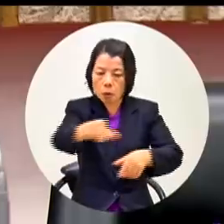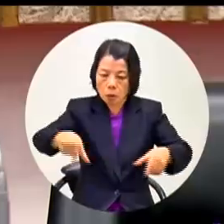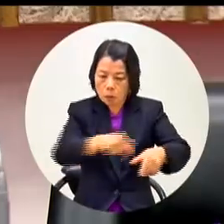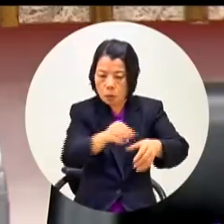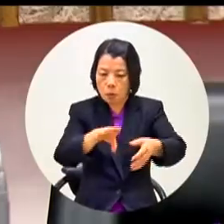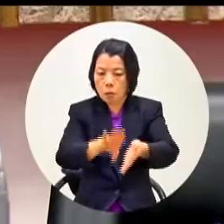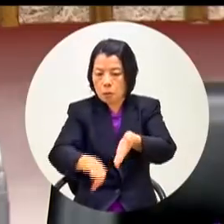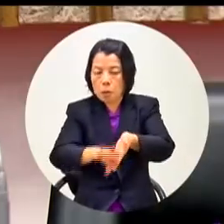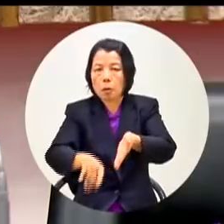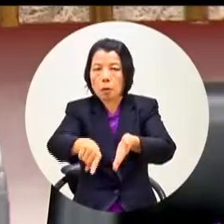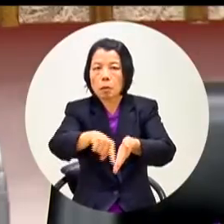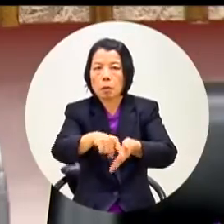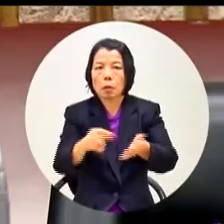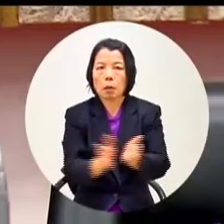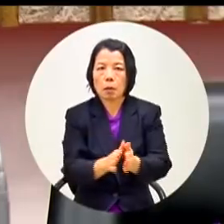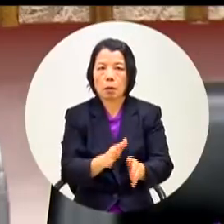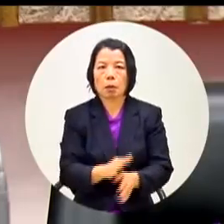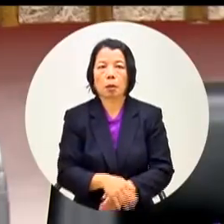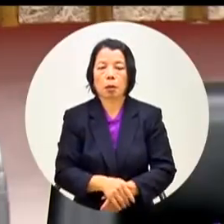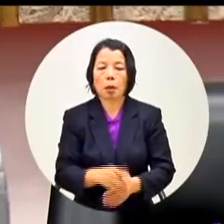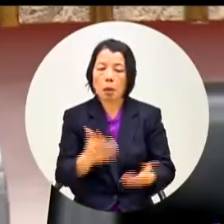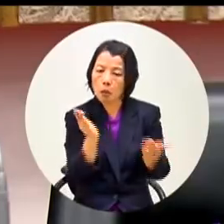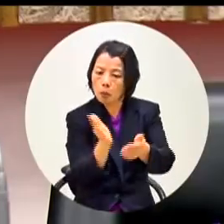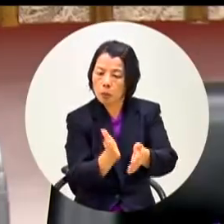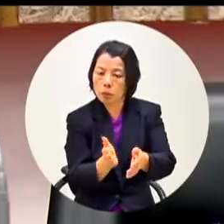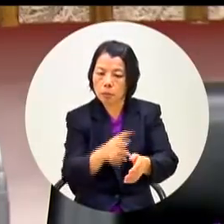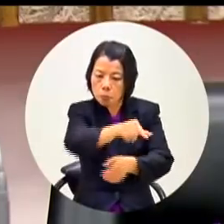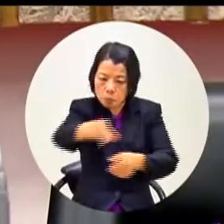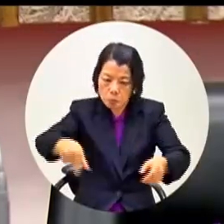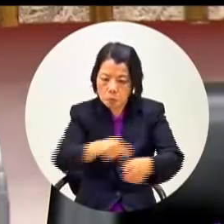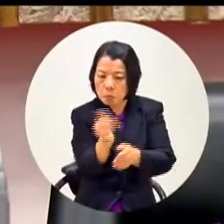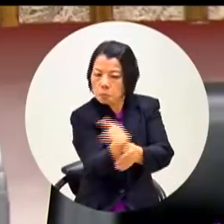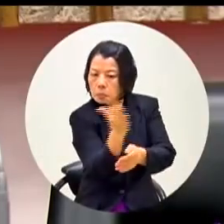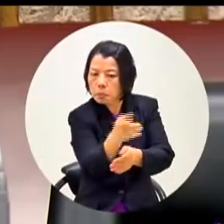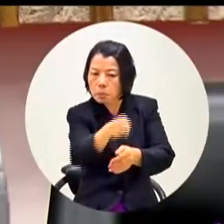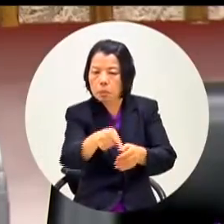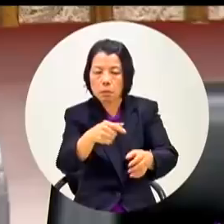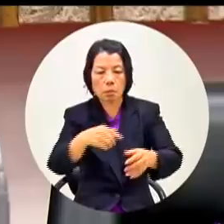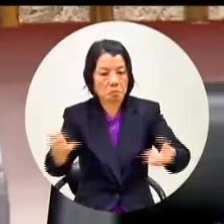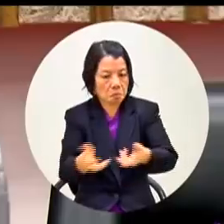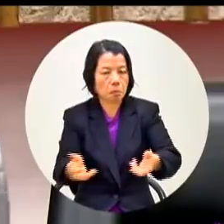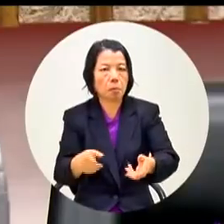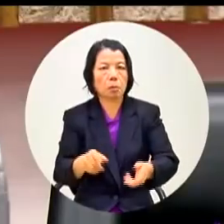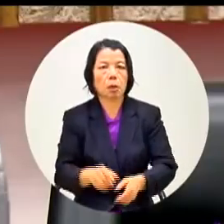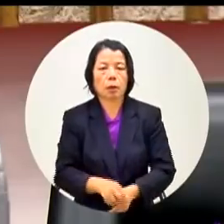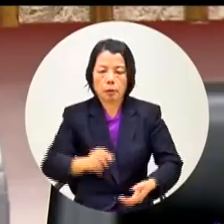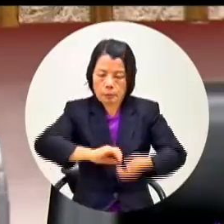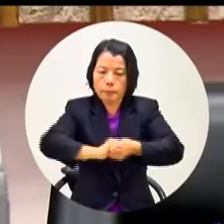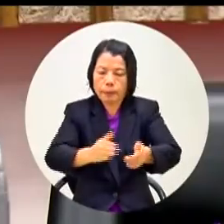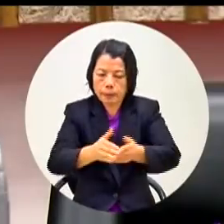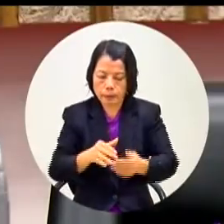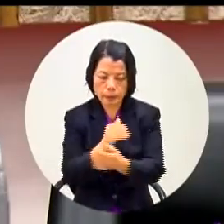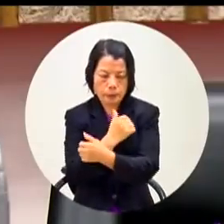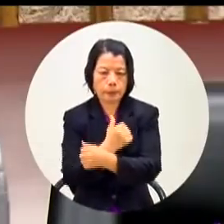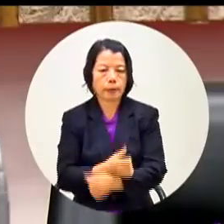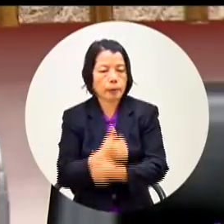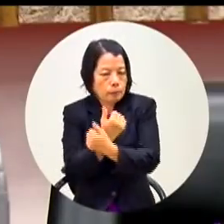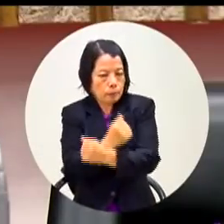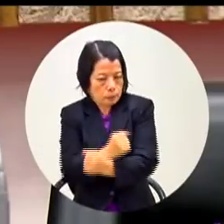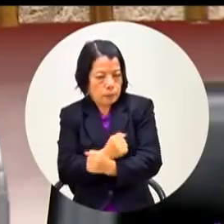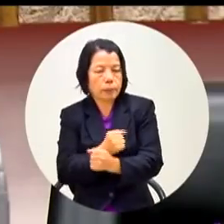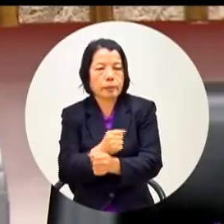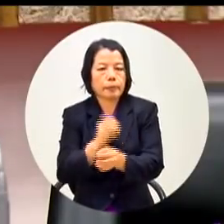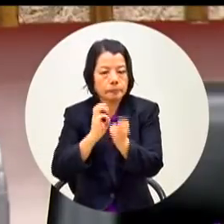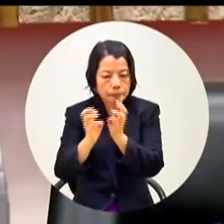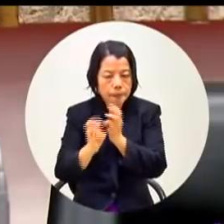个部分要建构的时候呢，可能呢我们要好好的谨慎的去思考一下哈。那我有把来下